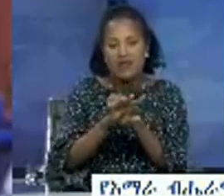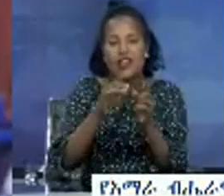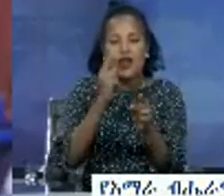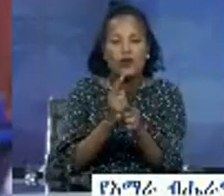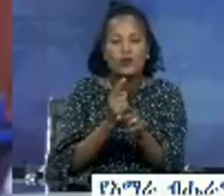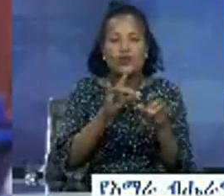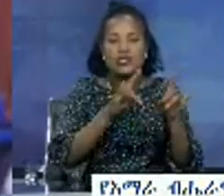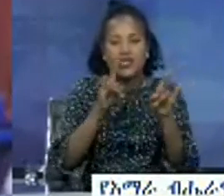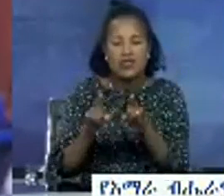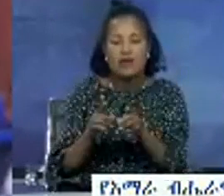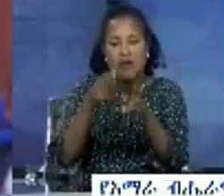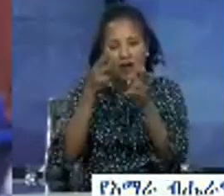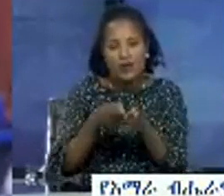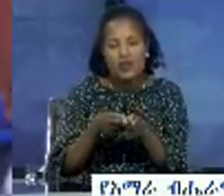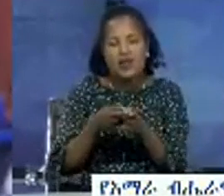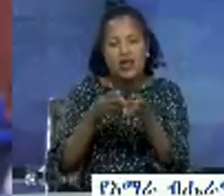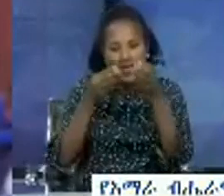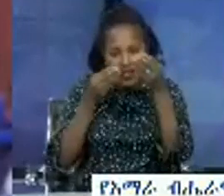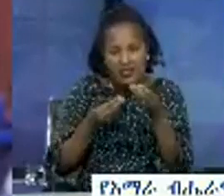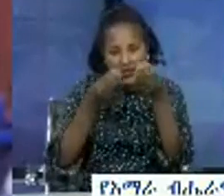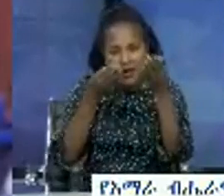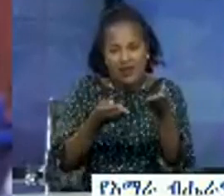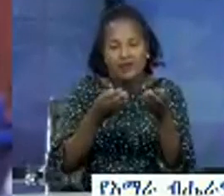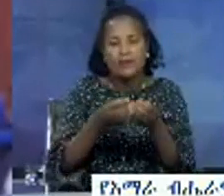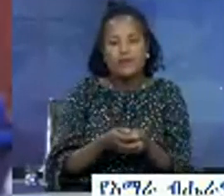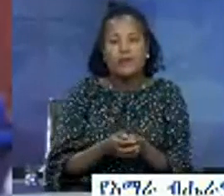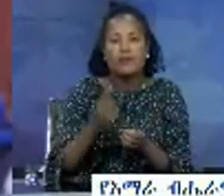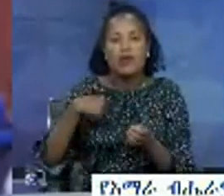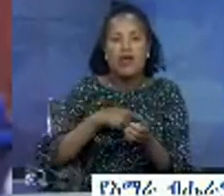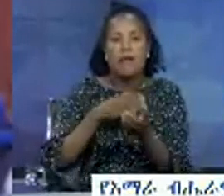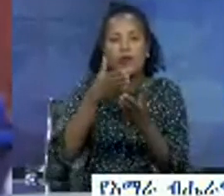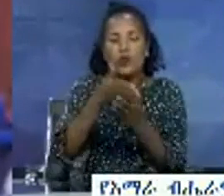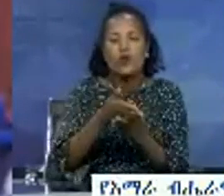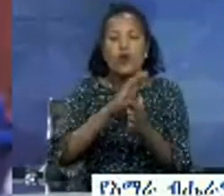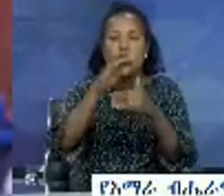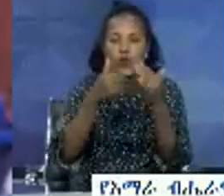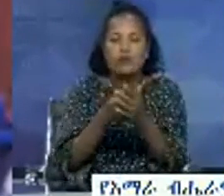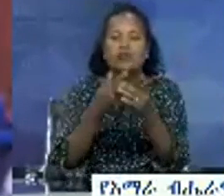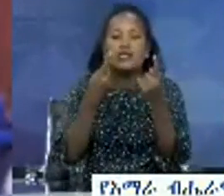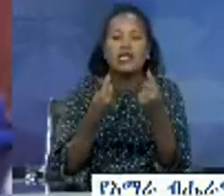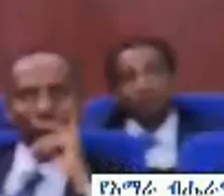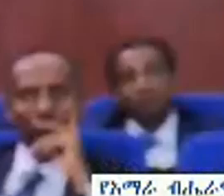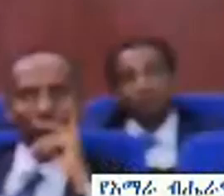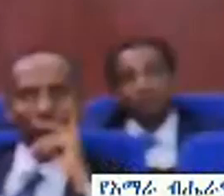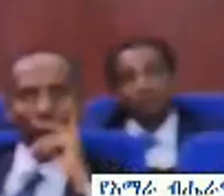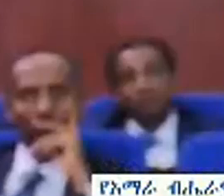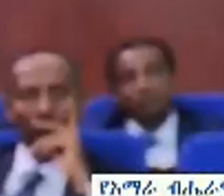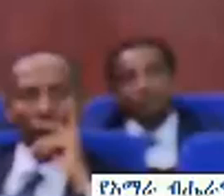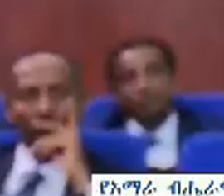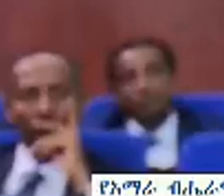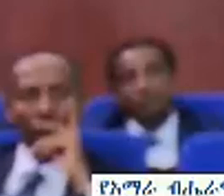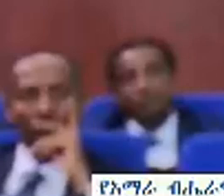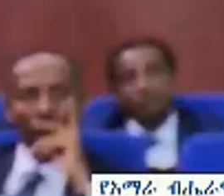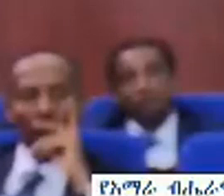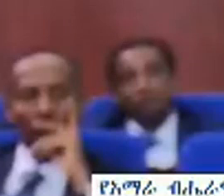ዘንድ በአክብሮት እናሳስባችኋለን። በእኛም በኩል ሁሉንም ጥረቶቻችሁን በመደገፍ መቼም